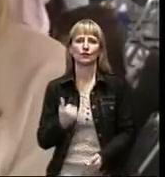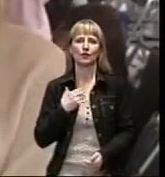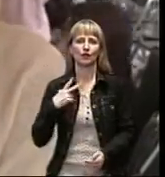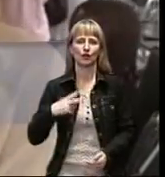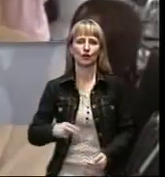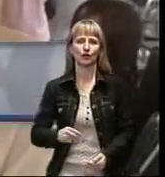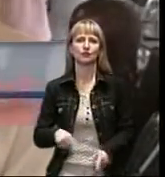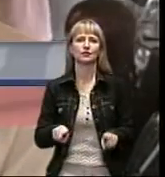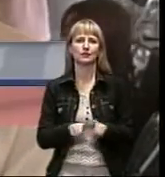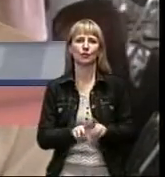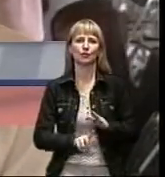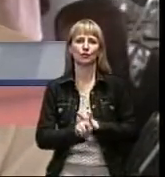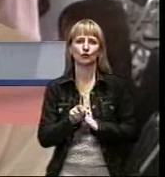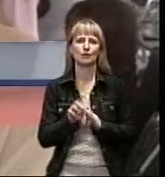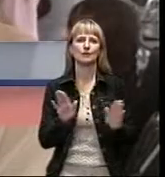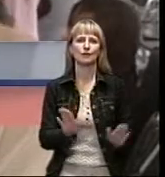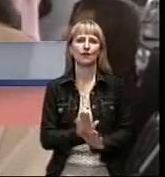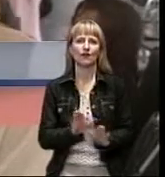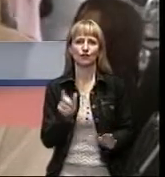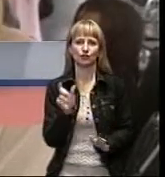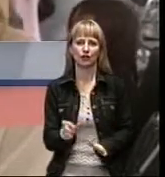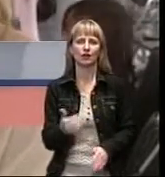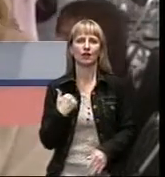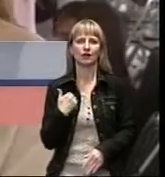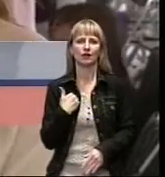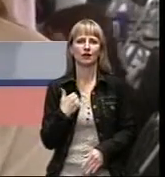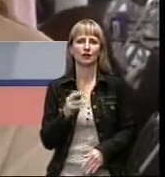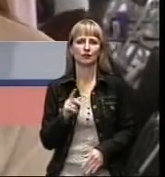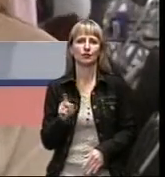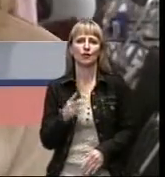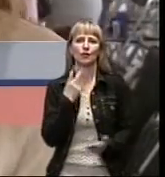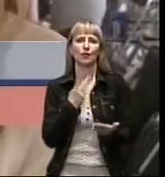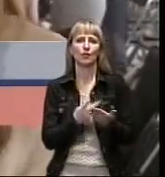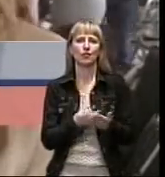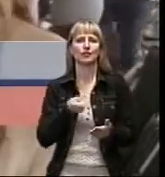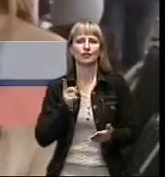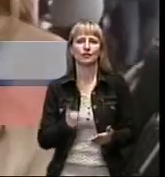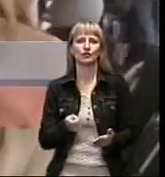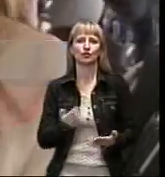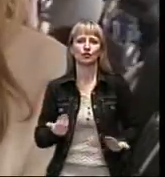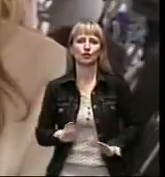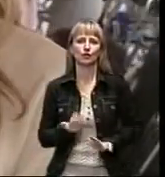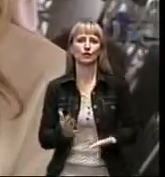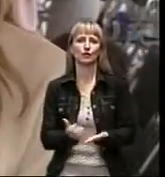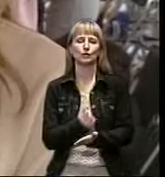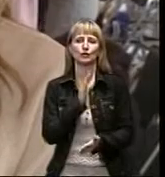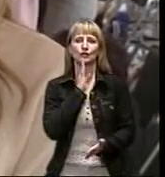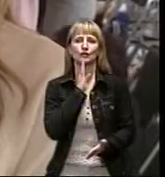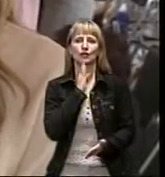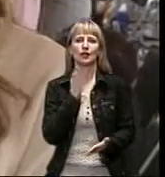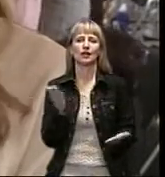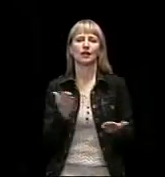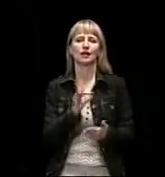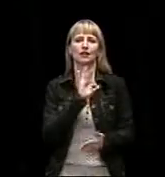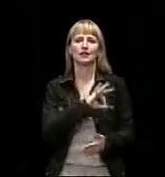мене донька також починаюча співачка. Тому хотілося б, щоб вона побачила справжню живу, успішну дівчину, яка